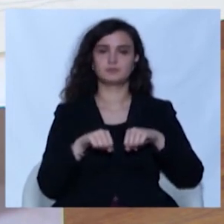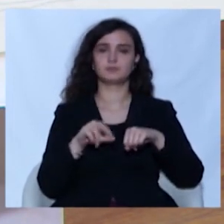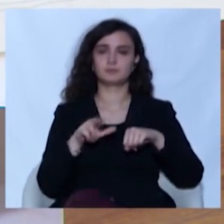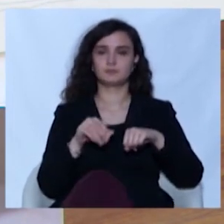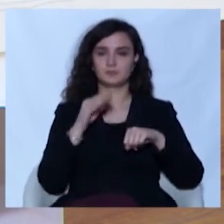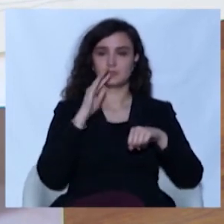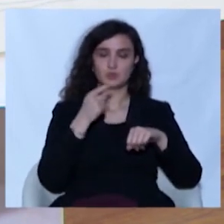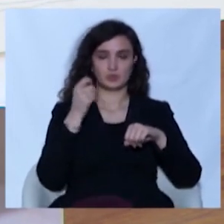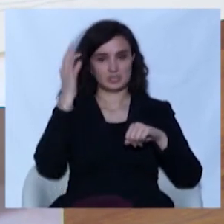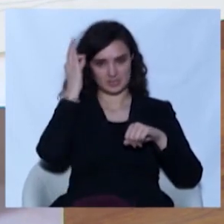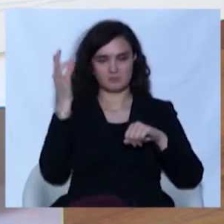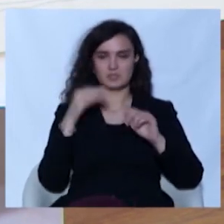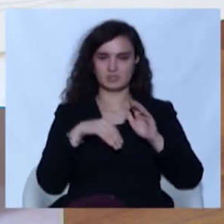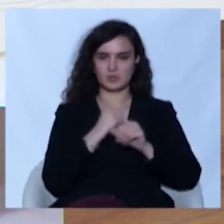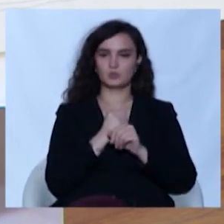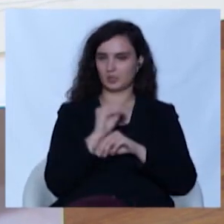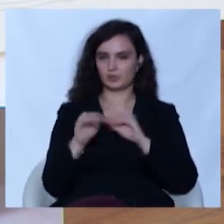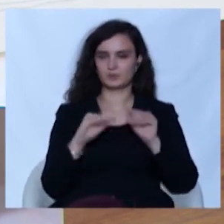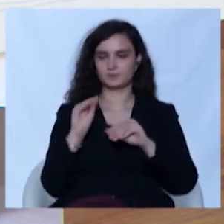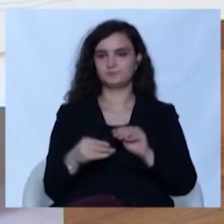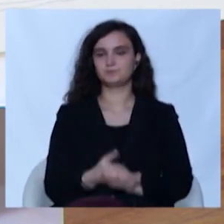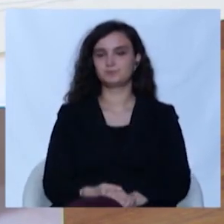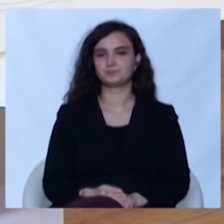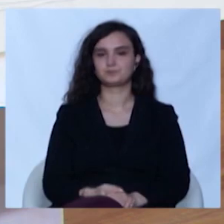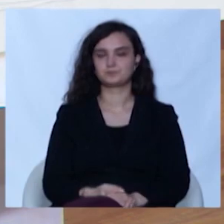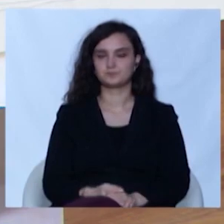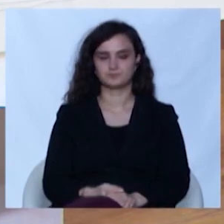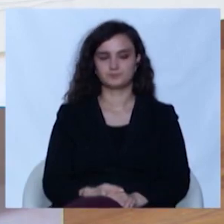мы рецот атмац каугетто так.